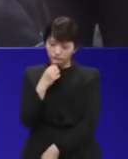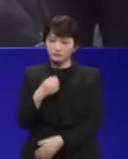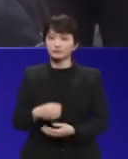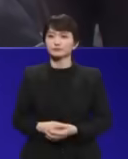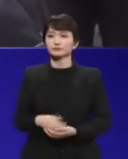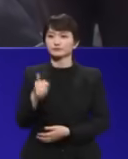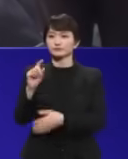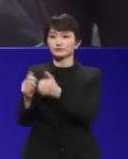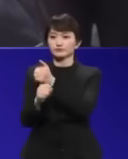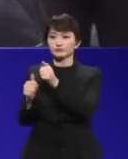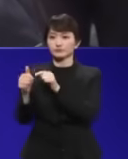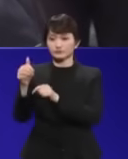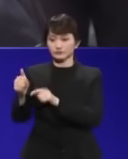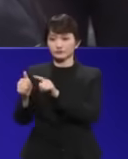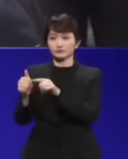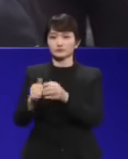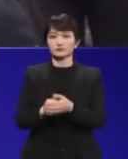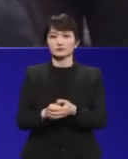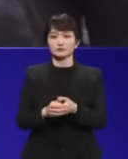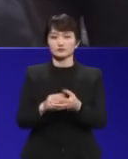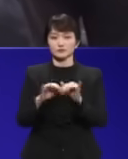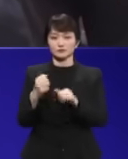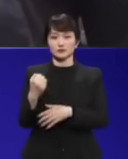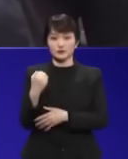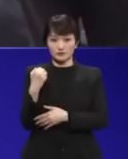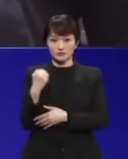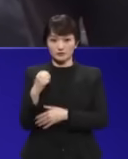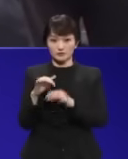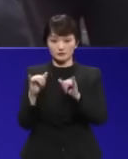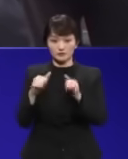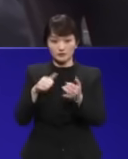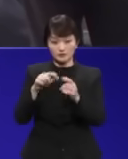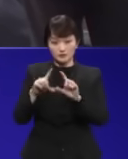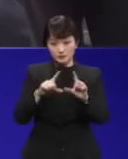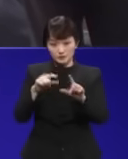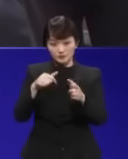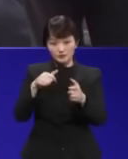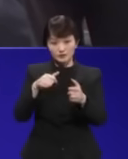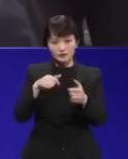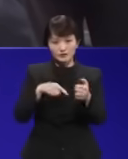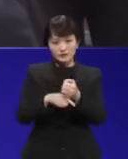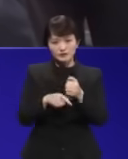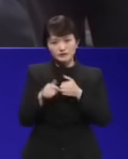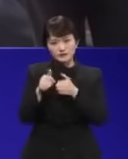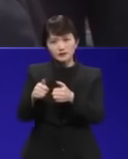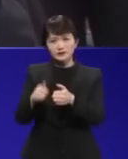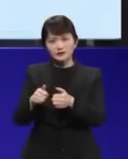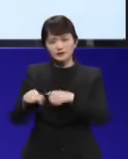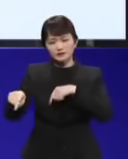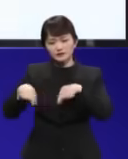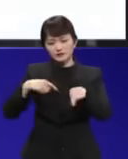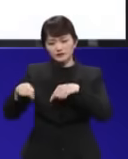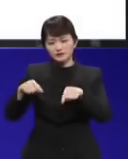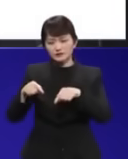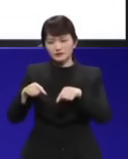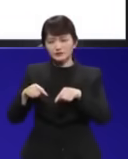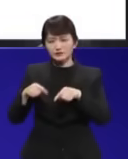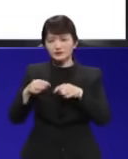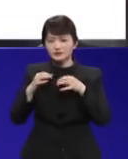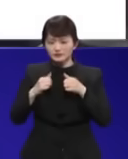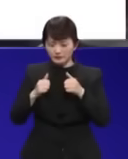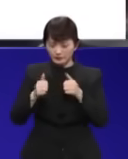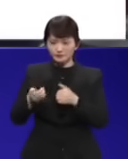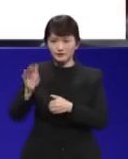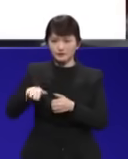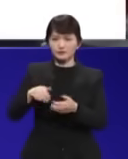한위 원장은 국민의 임은 어 민심의 뜻을 따르기 위한이 정치를 하기 위해서 노력했지만 출구조사 결과가 실망스럽다 그렇지만